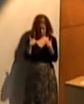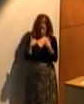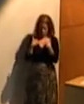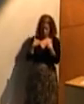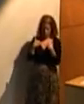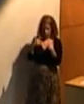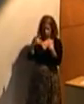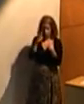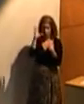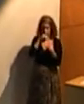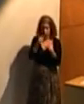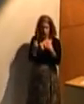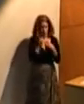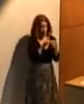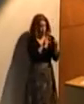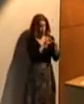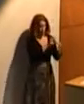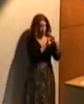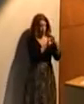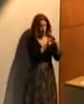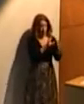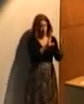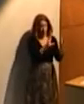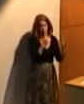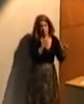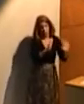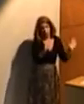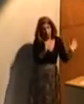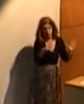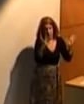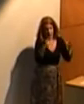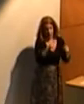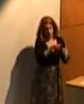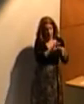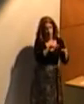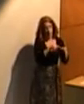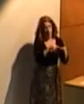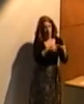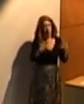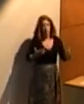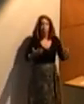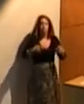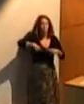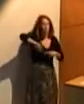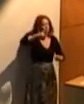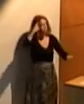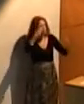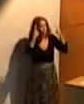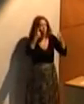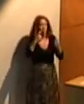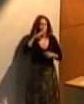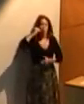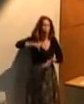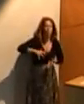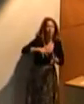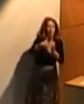imparfaite ça c'est quelque chose que je pense important à l'heure de la pensée sur le transhumanisme se dire nous ne pouvons pas nous oublier